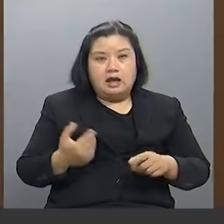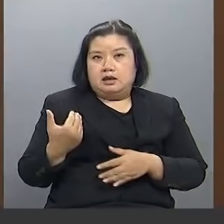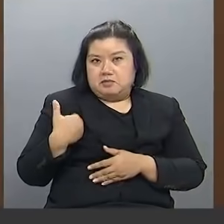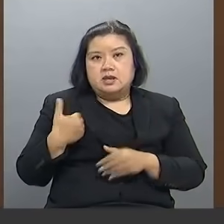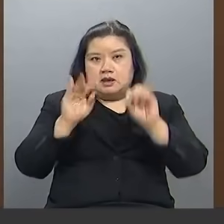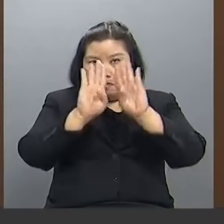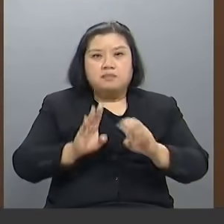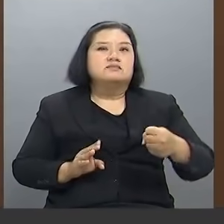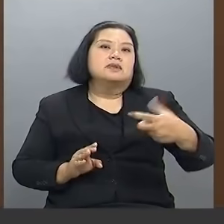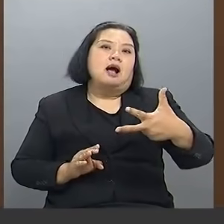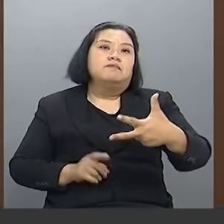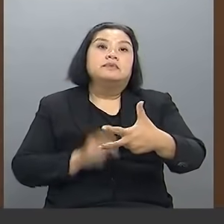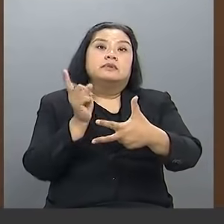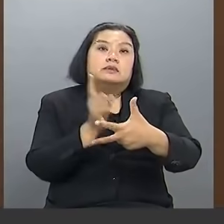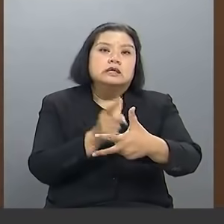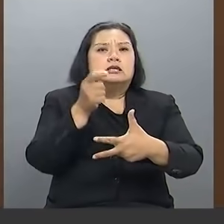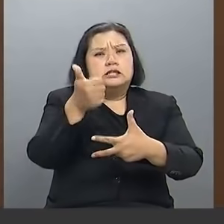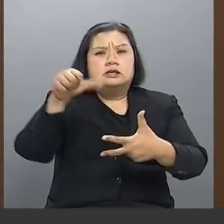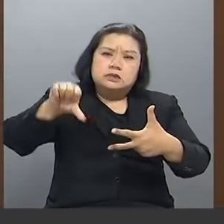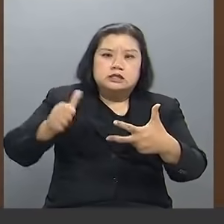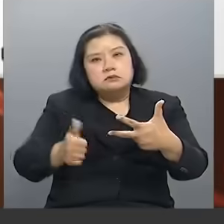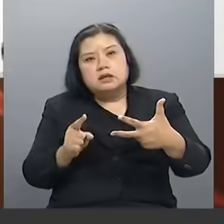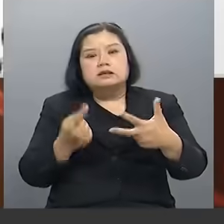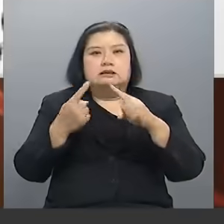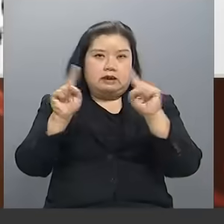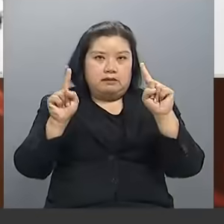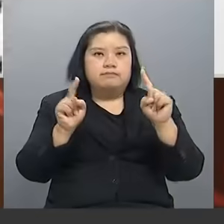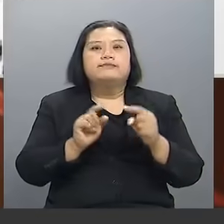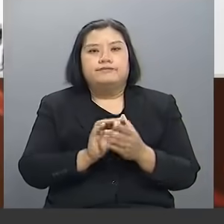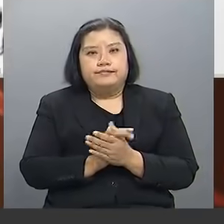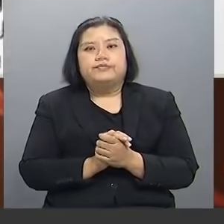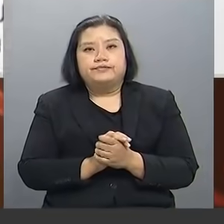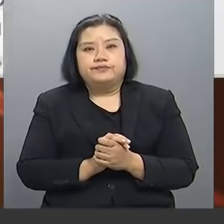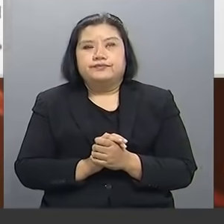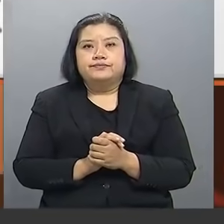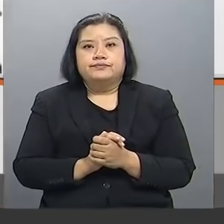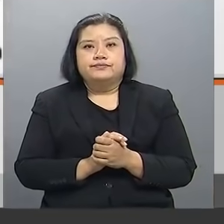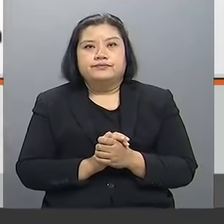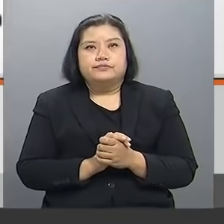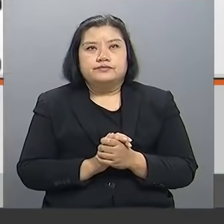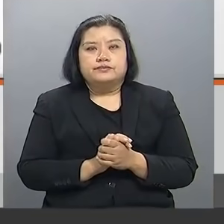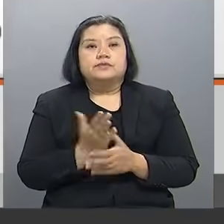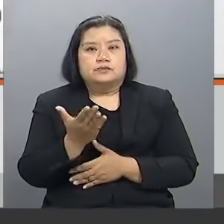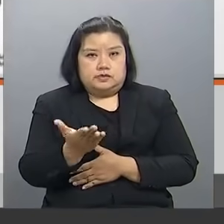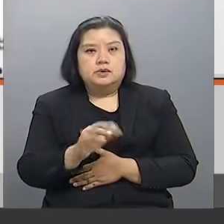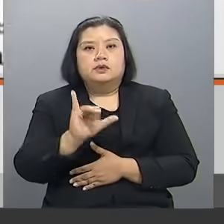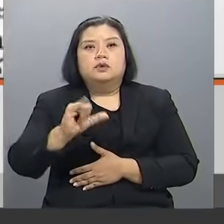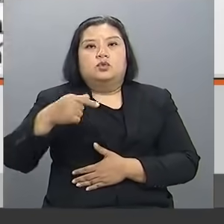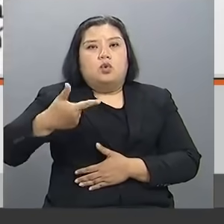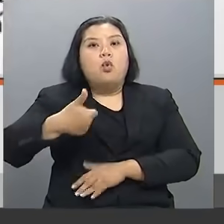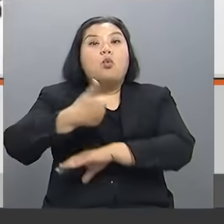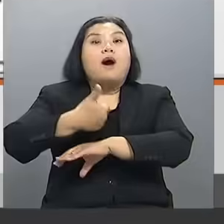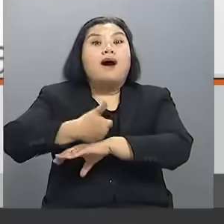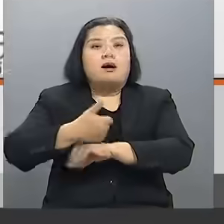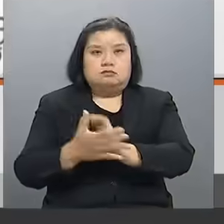ซึ่งก็มีข้อดีและข้อเสียที่แตกต่างกันออกไปค่ะอ่ะมีสาระจานในภาพยงภู่วรวรรณหัวหน้าศูนย์เ****วชาญเฉพาะ